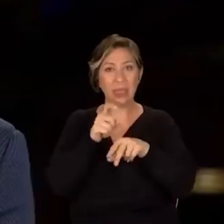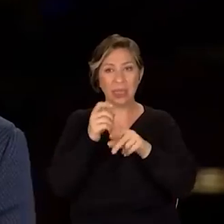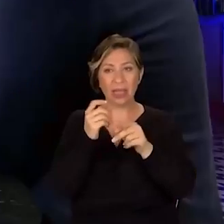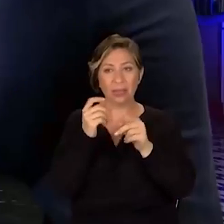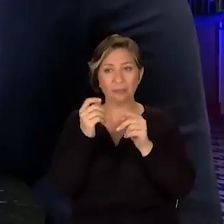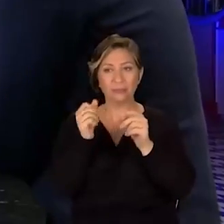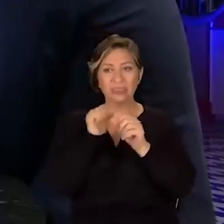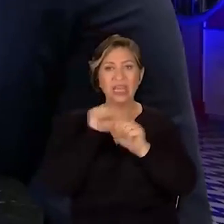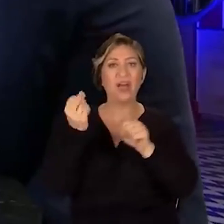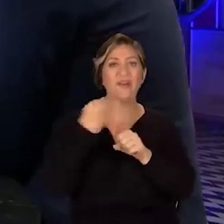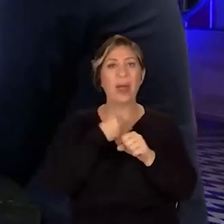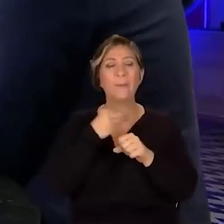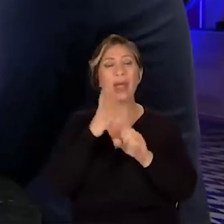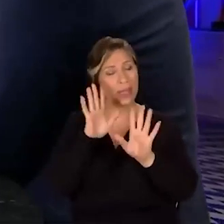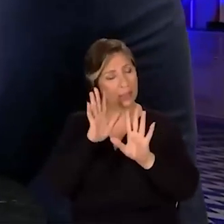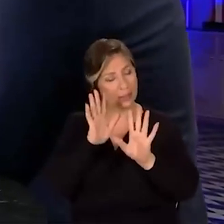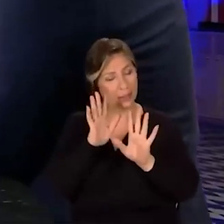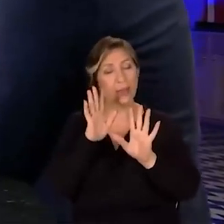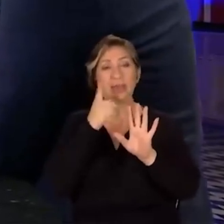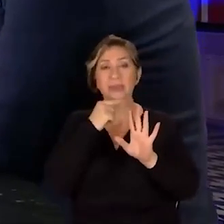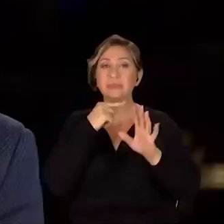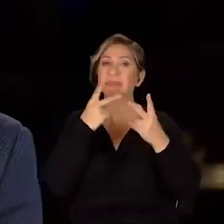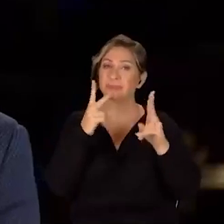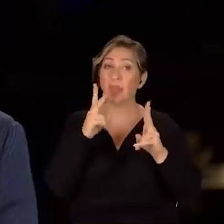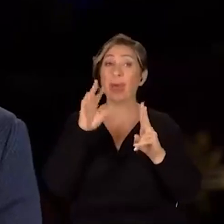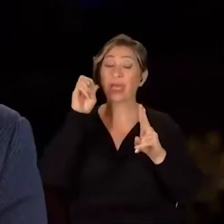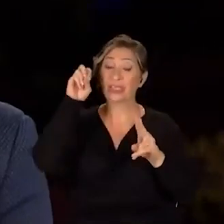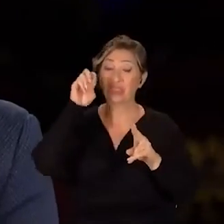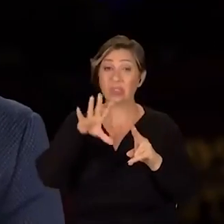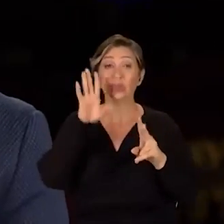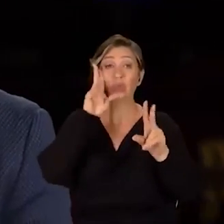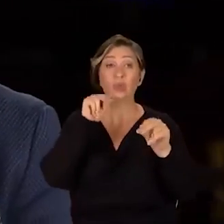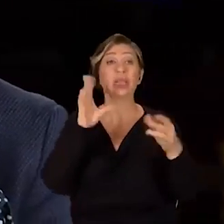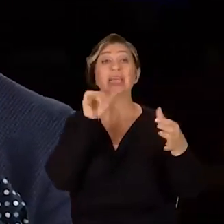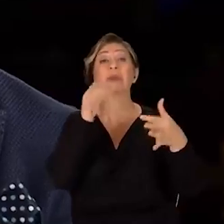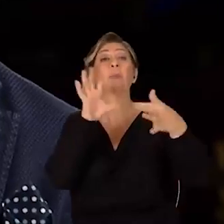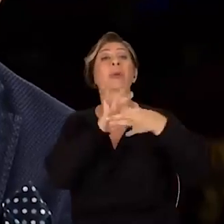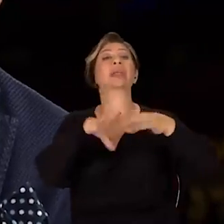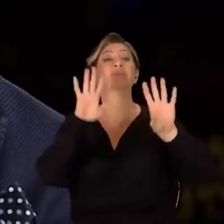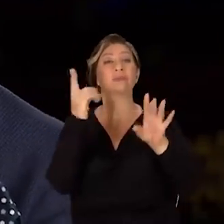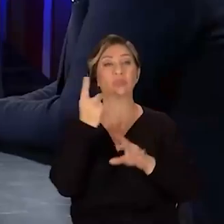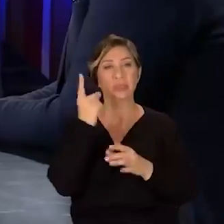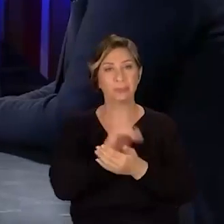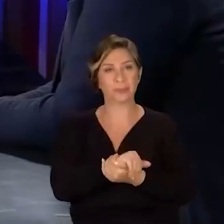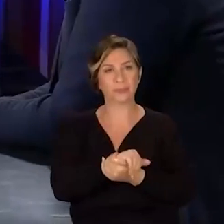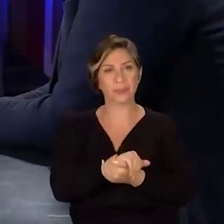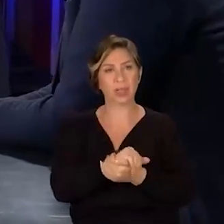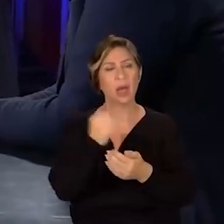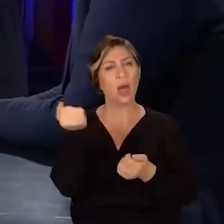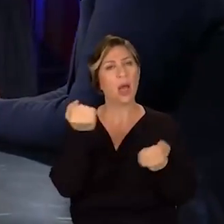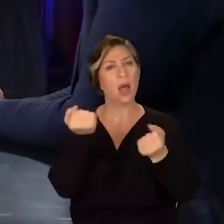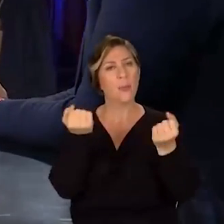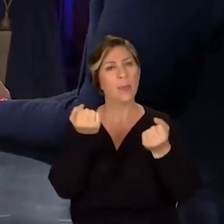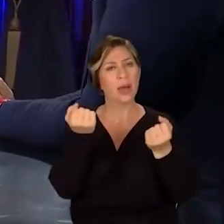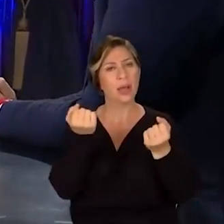etkisi az. Kırmızı önerilebilir ama tabii ki ışık aslında uykuyla hiç bağdaşmayacak bir şey. Onu evet. ifade aslında ilginç şey, araba kadranları